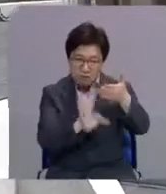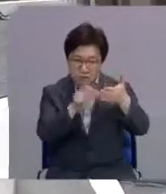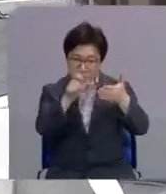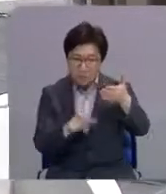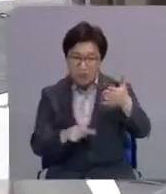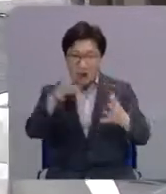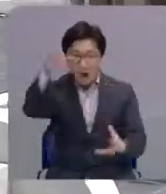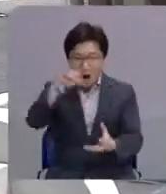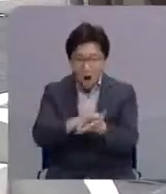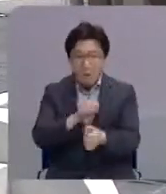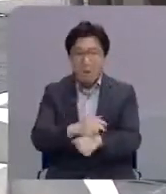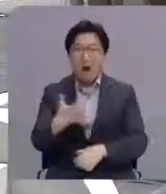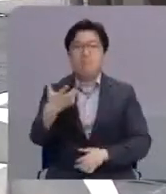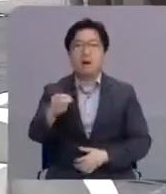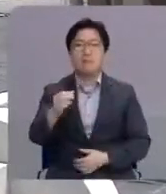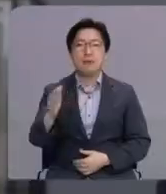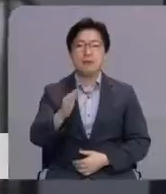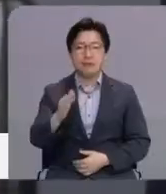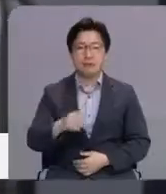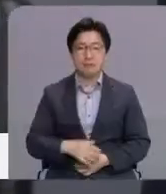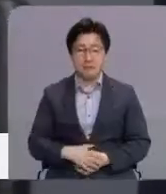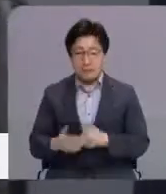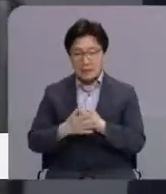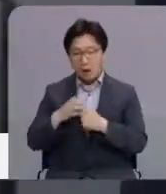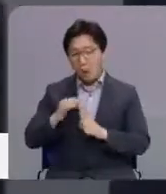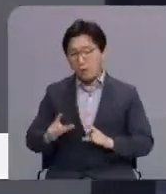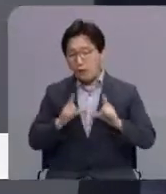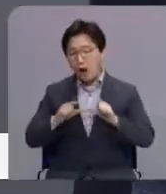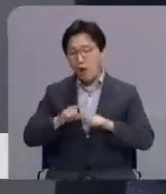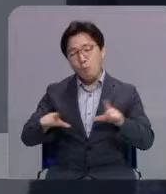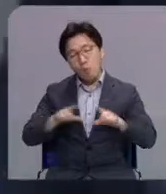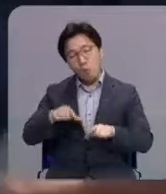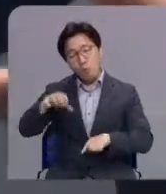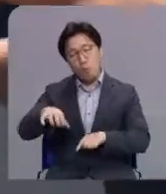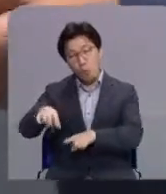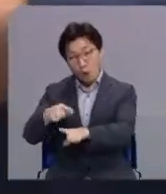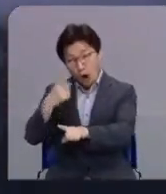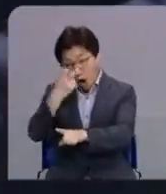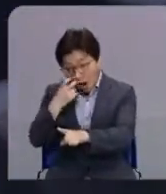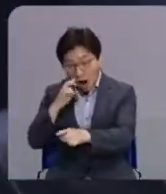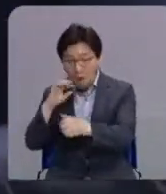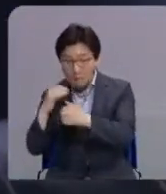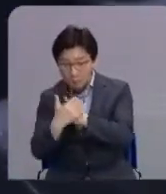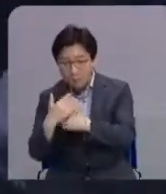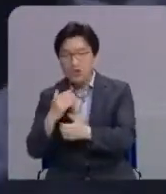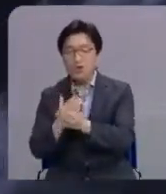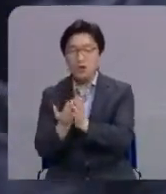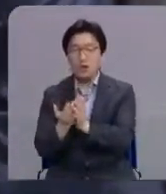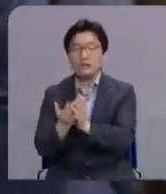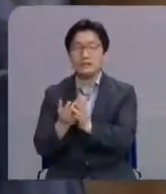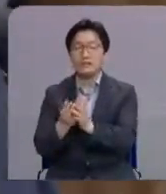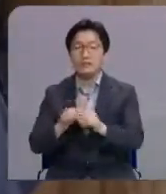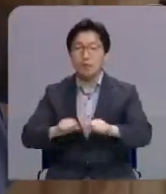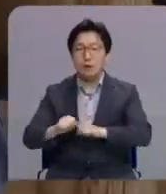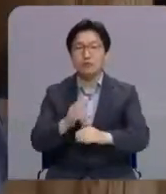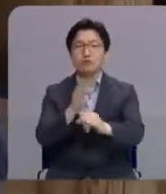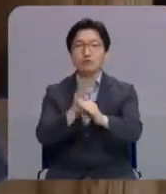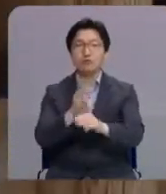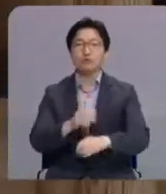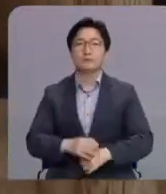지킴이는 8만여 명. 오늘도 생활 속에서 우리 문화재 보존에 힘을 보태고 있습니다. KBS 뉴스 박웅입니다.